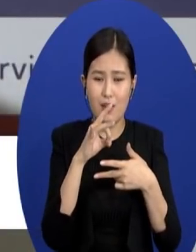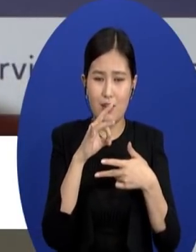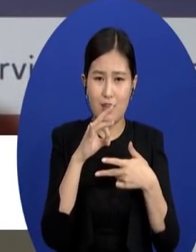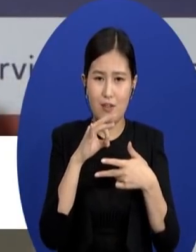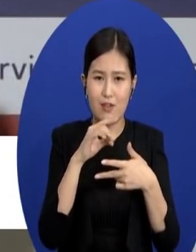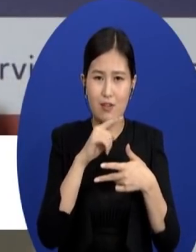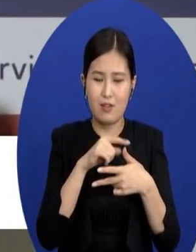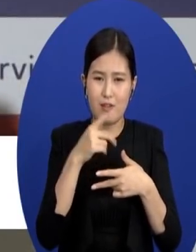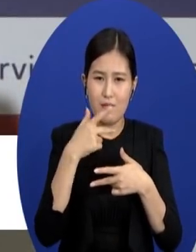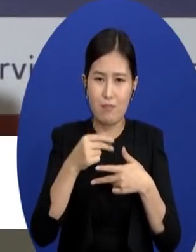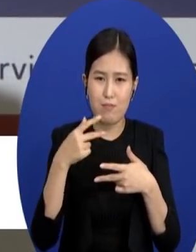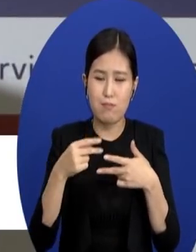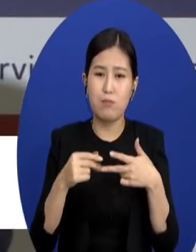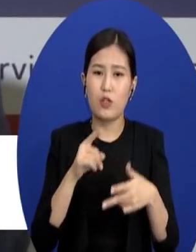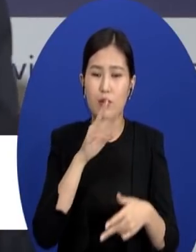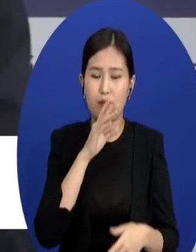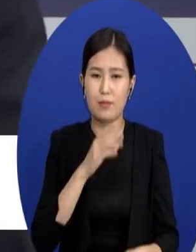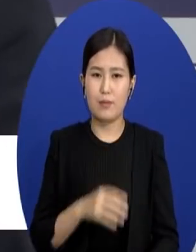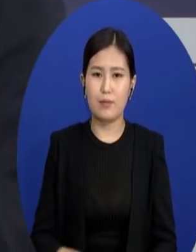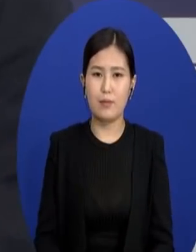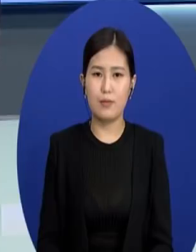дархлаажуулалтыг явуулна гэж зарласан байна.